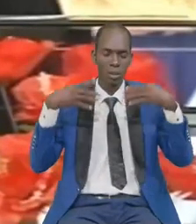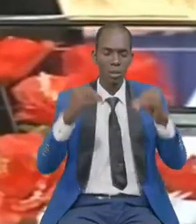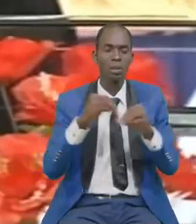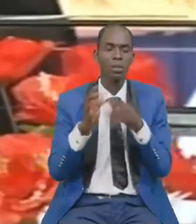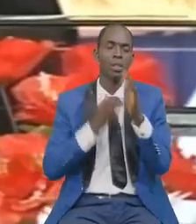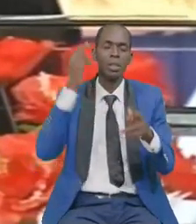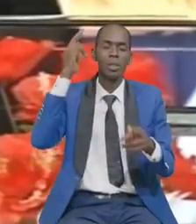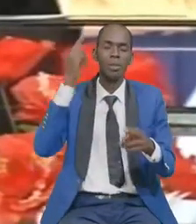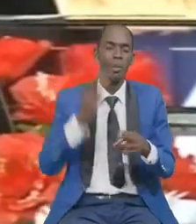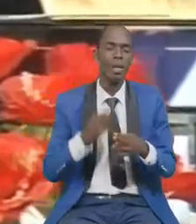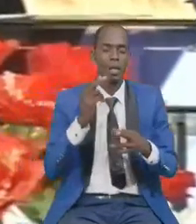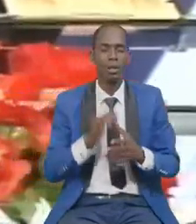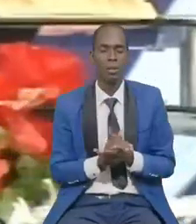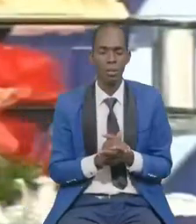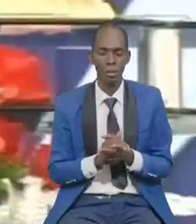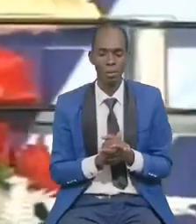Jésus.